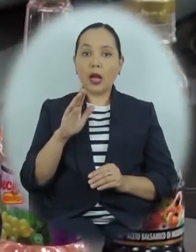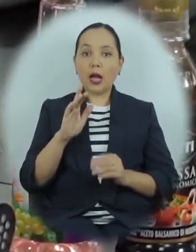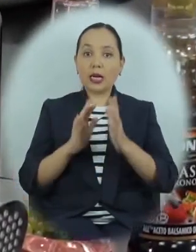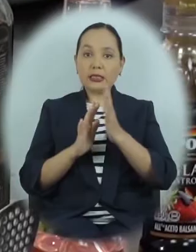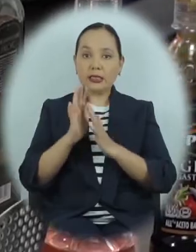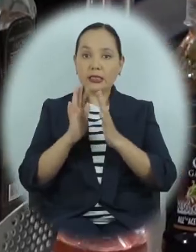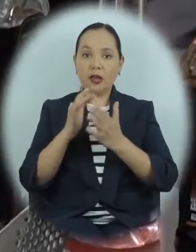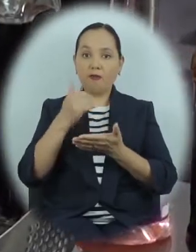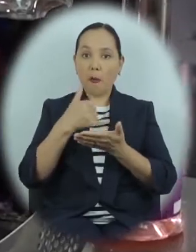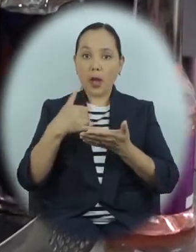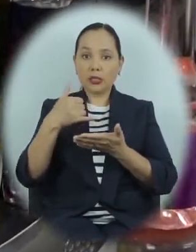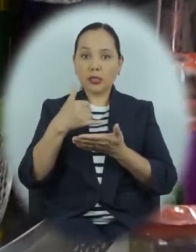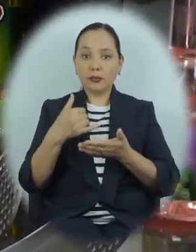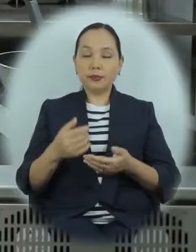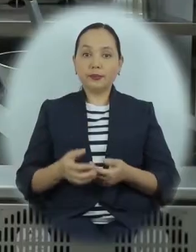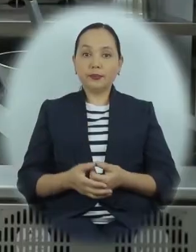растительного масла.